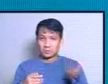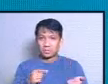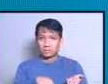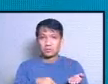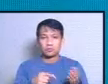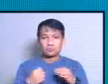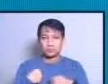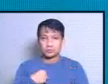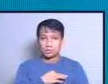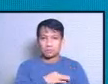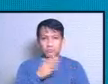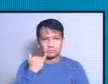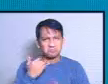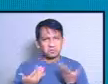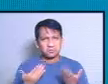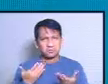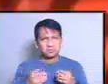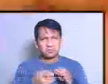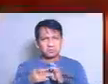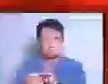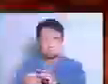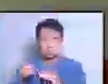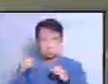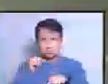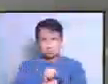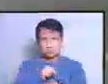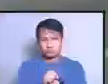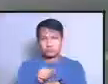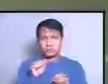pamamaril. Umaaksyon si Dindo Flora.